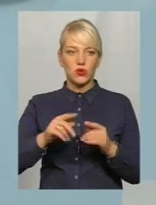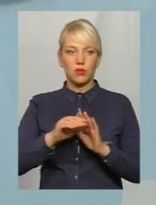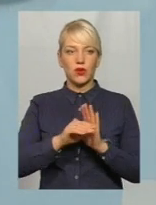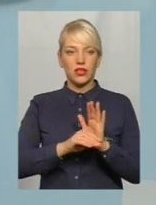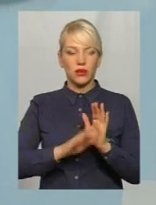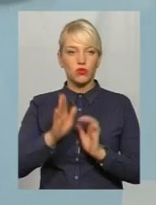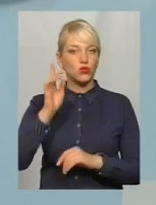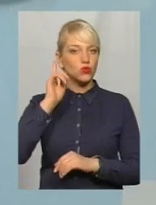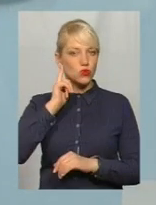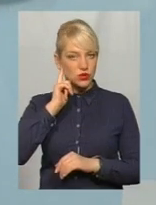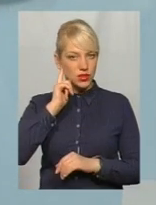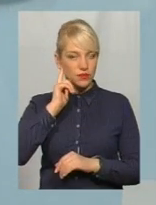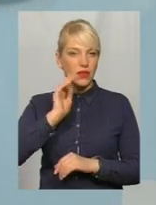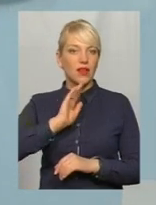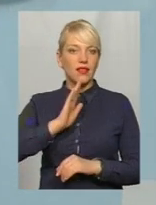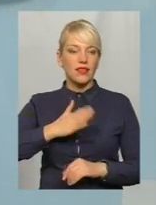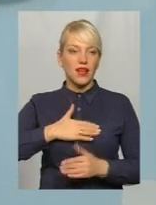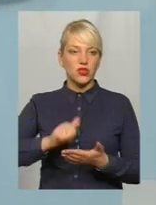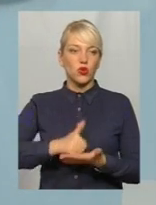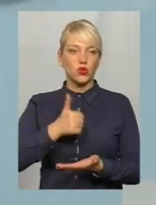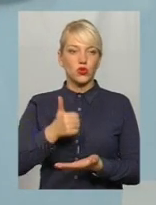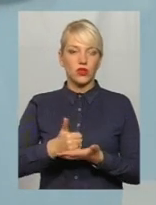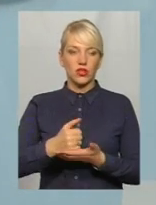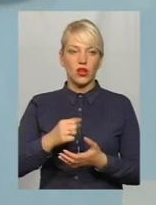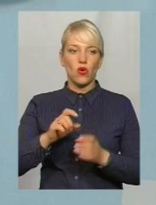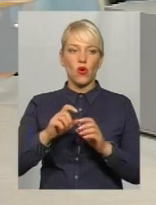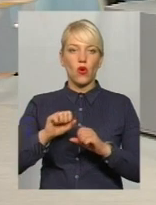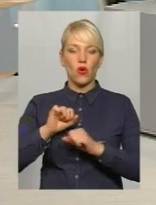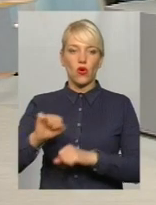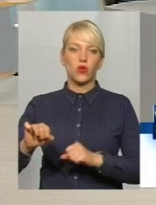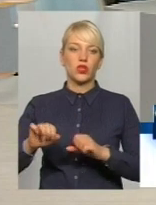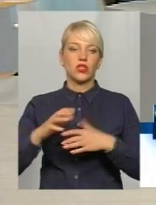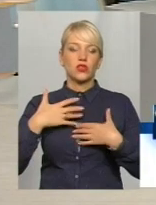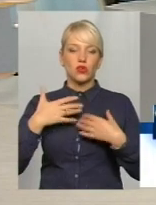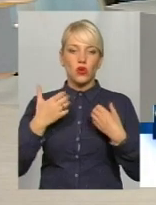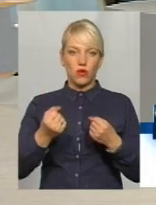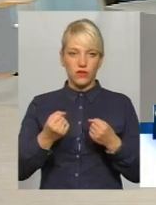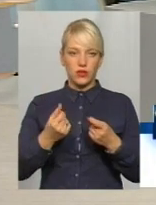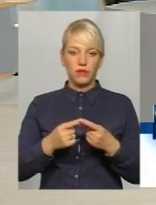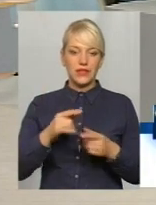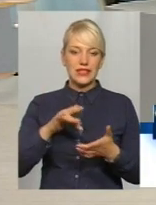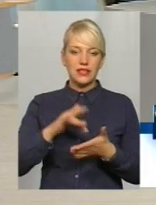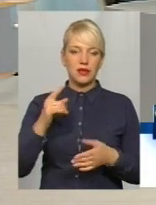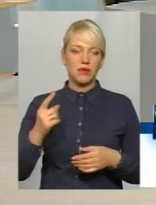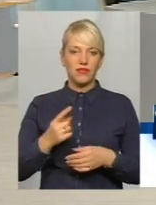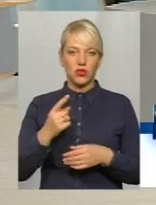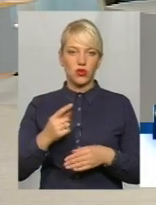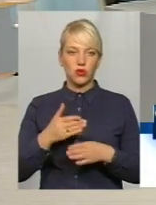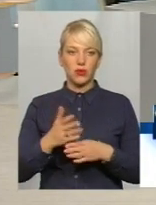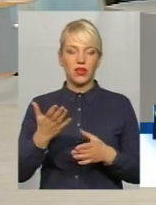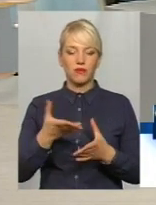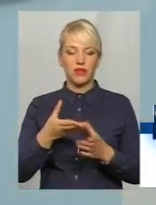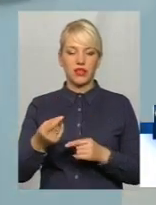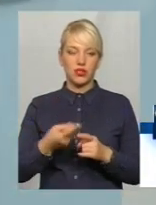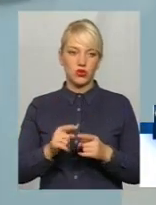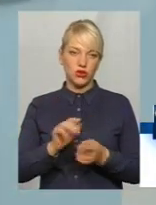будуть чути наші очільники охорони здоров'я міста, центрів первинної допомоги, які впливають на цю ситуацію